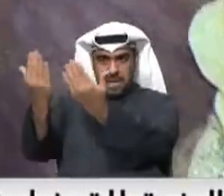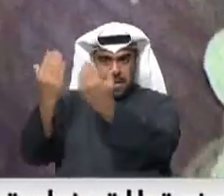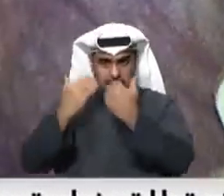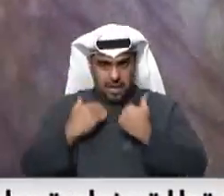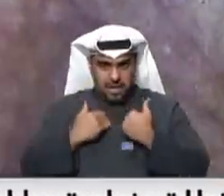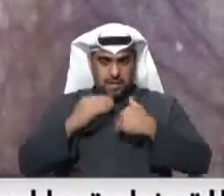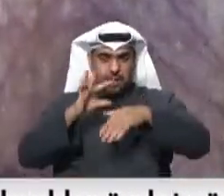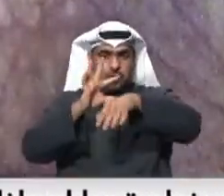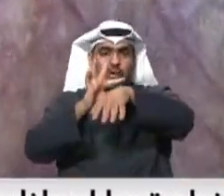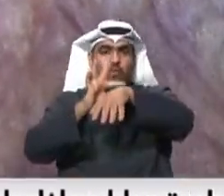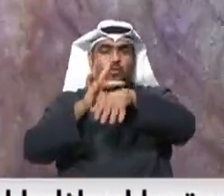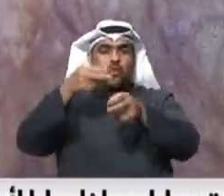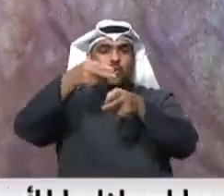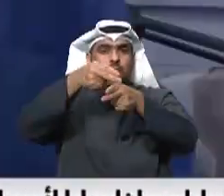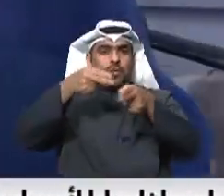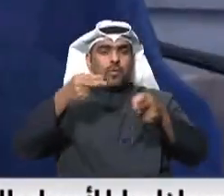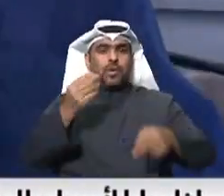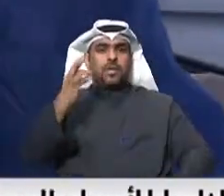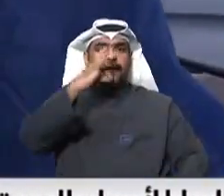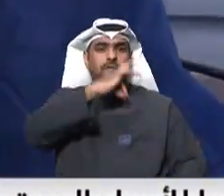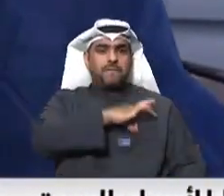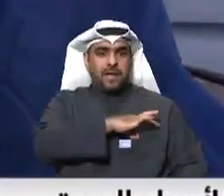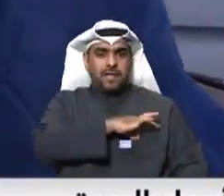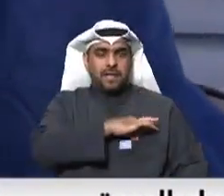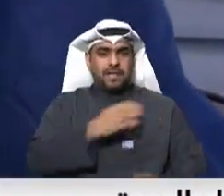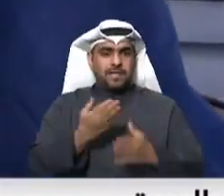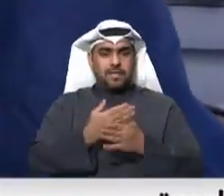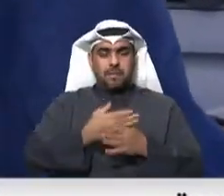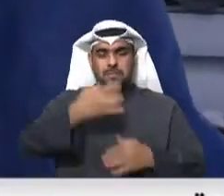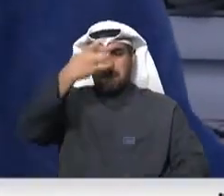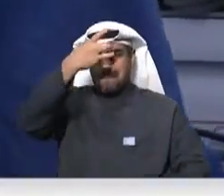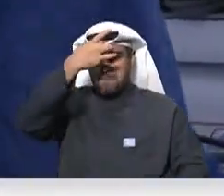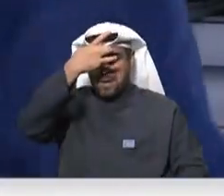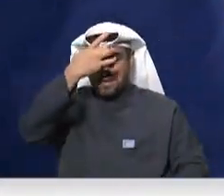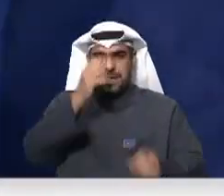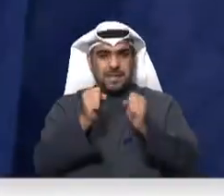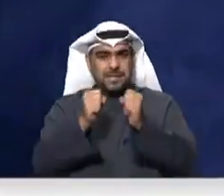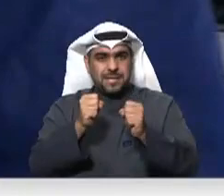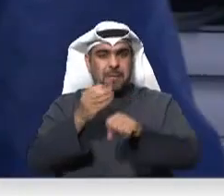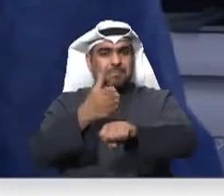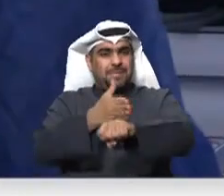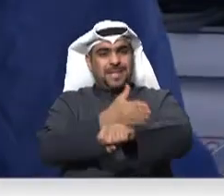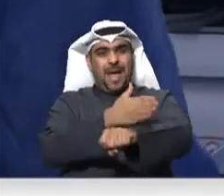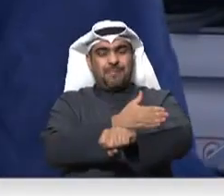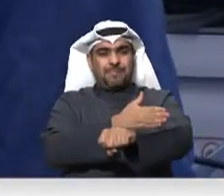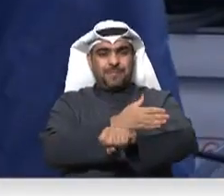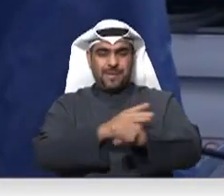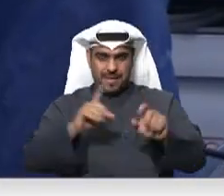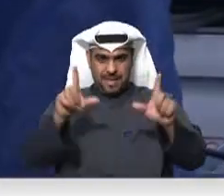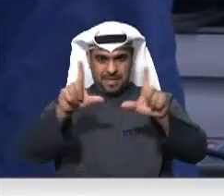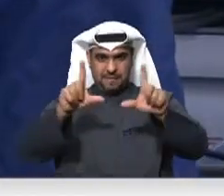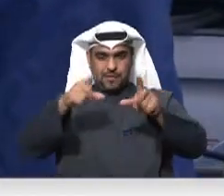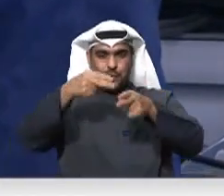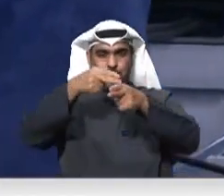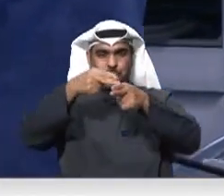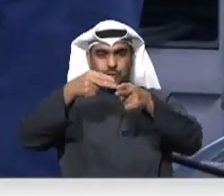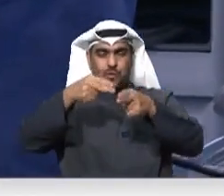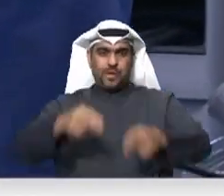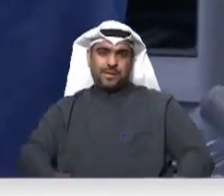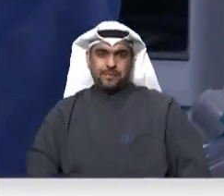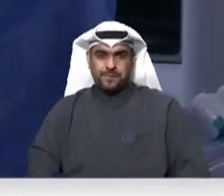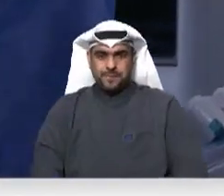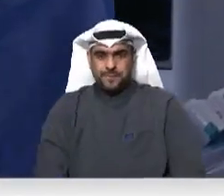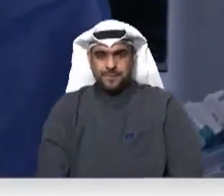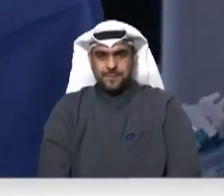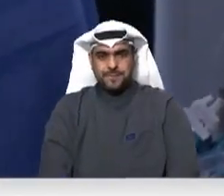التعافي الى الاجساد المتعبه والقلوب المنهكه لما ابو علاوي تلفزيون